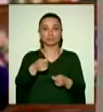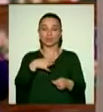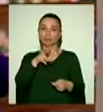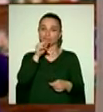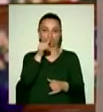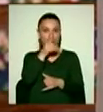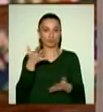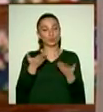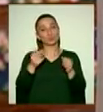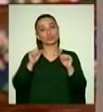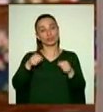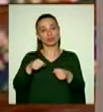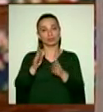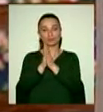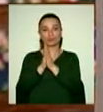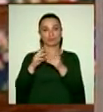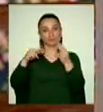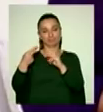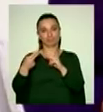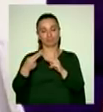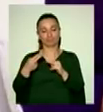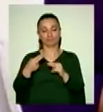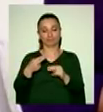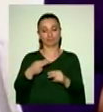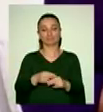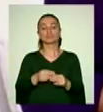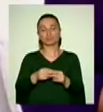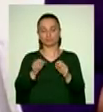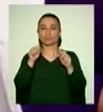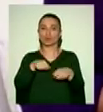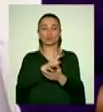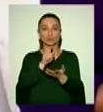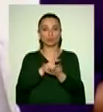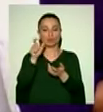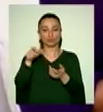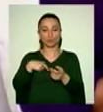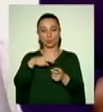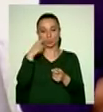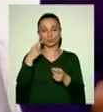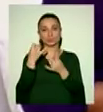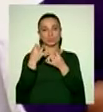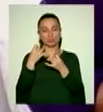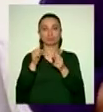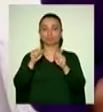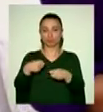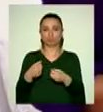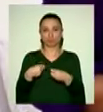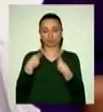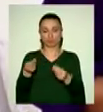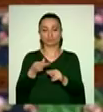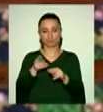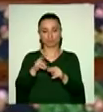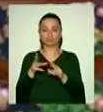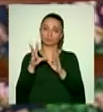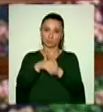ამიტომ ხოდა თუ შეიძლება გადავედეთ რუსულად. აუცილებლად, ეს ისუათი გამონაკლისია, როდესაც მე აქ ადამიანებს რუსულად საუბრის საშუალებას მიცემ და თქვენ ამ გამონაკლისში